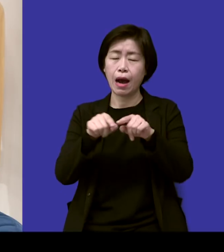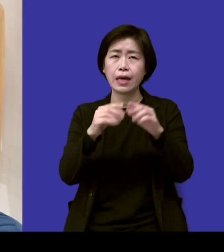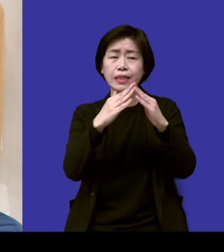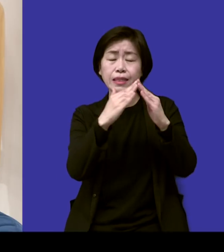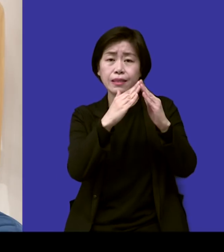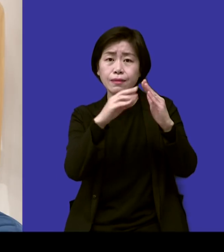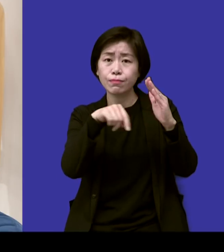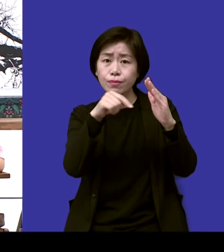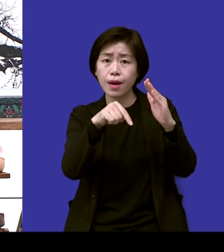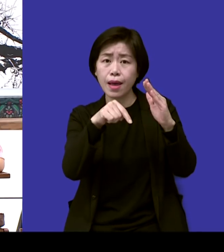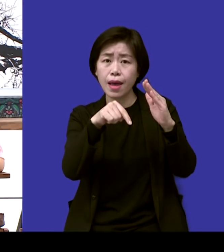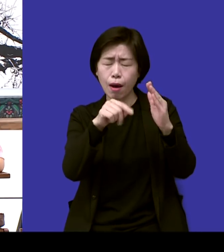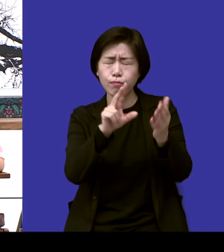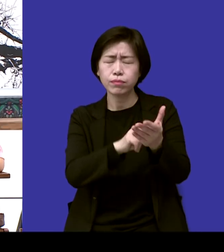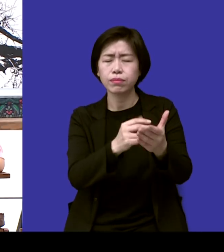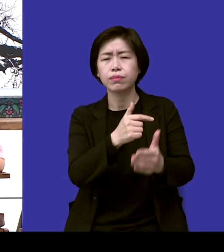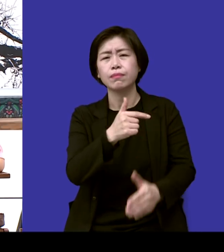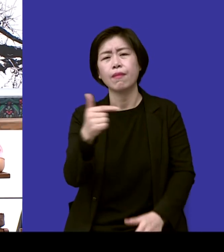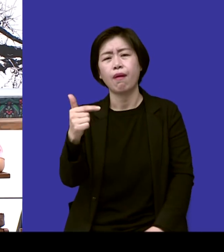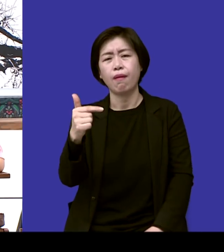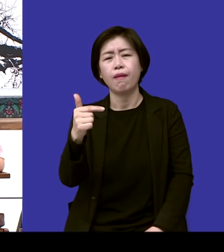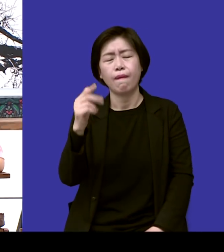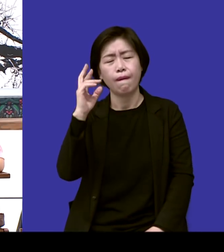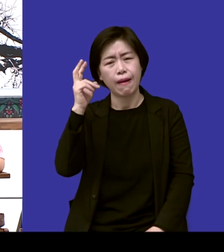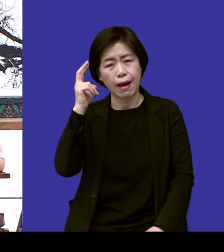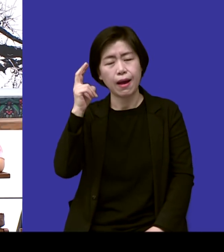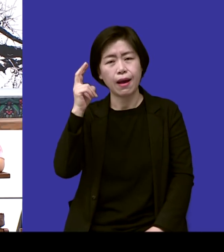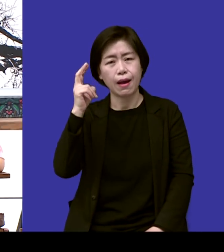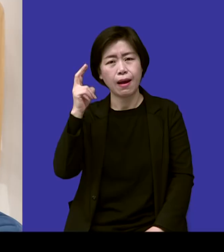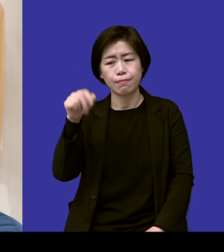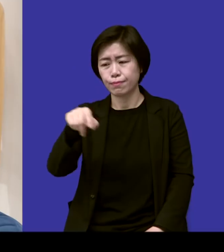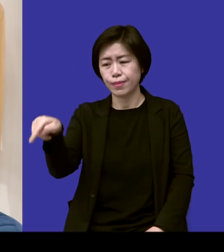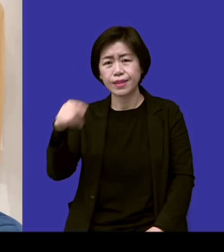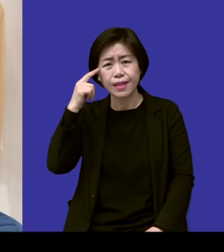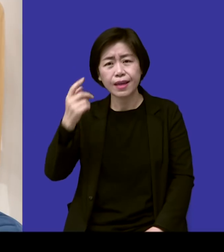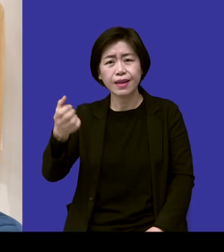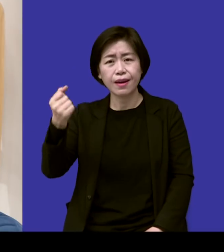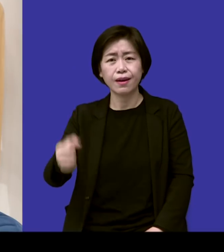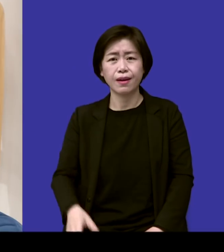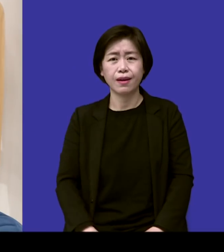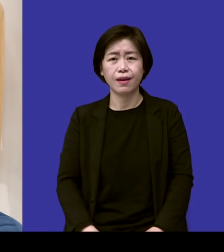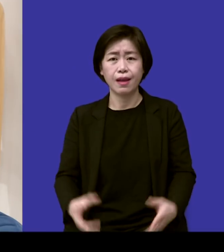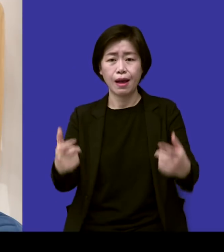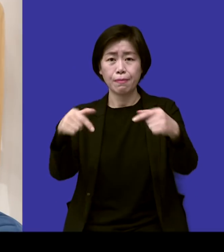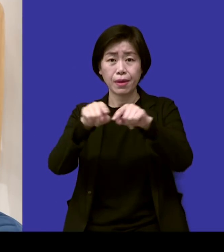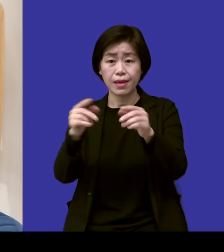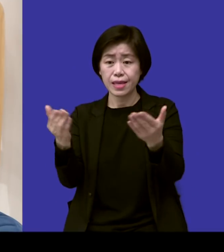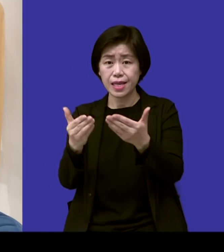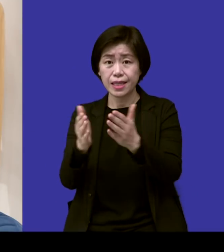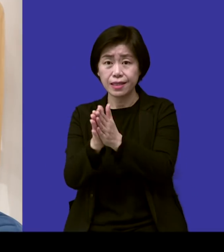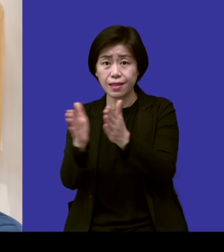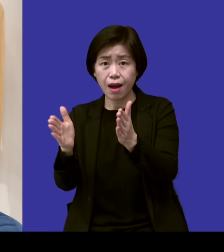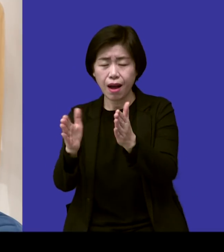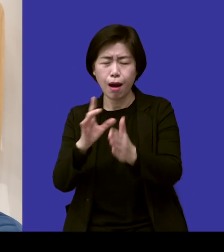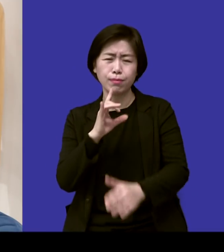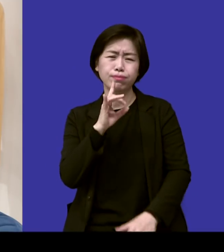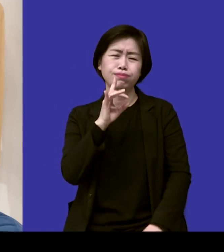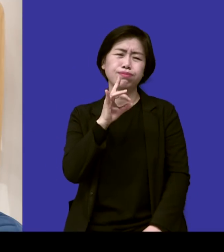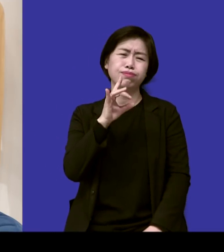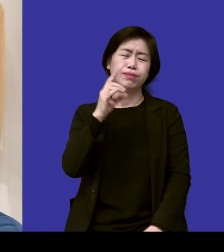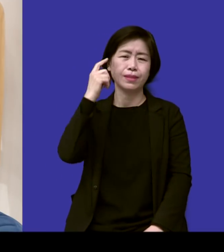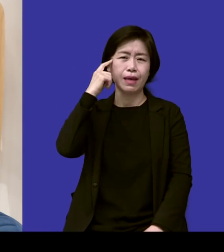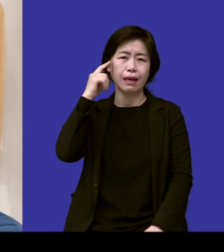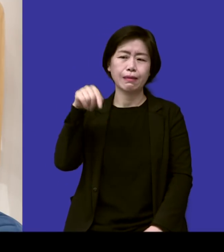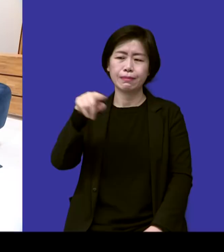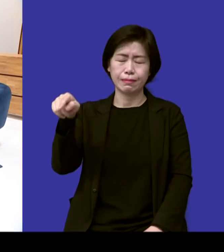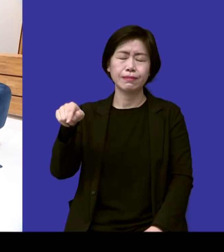심각한 상황이구나. 예. 뭐 활동할 수 데뷔- 있는 상황이 아니구나. 얘를 뭐 붙들어서 뭐 데뷔를 할 수 있는 지금 상황이 아니구나라는 거를